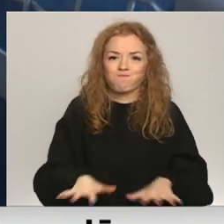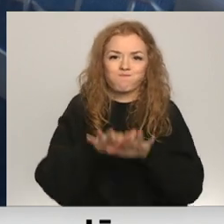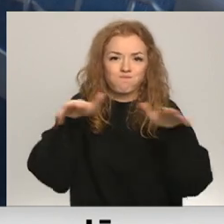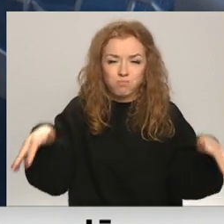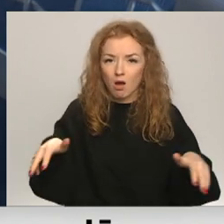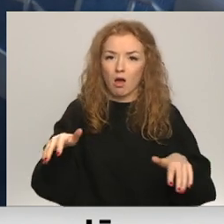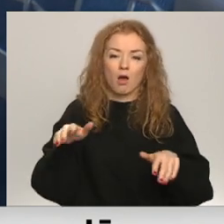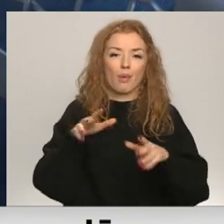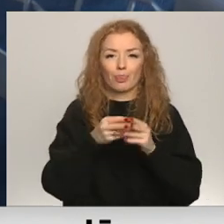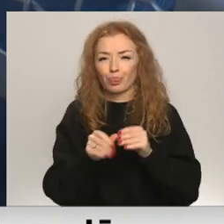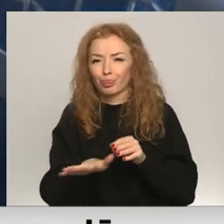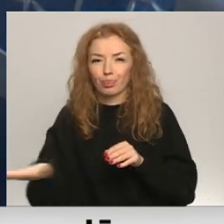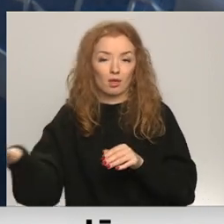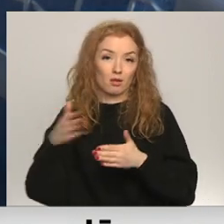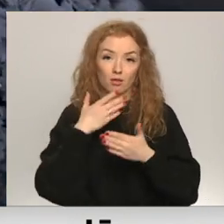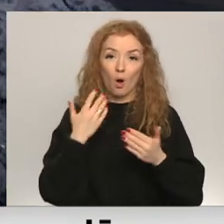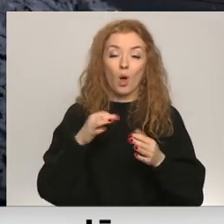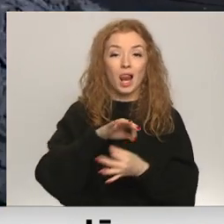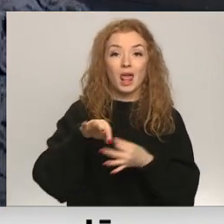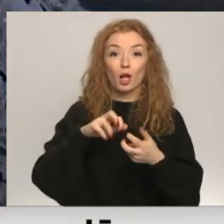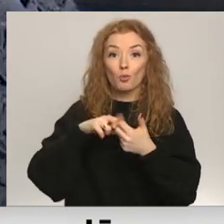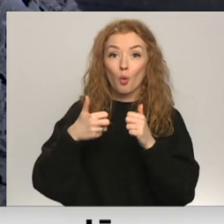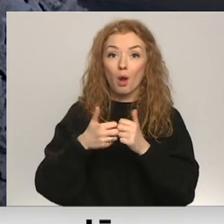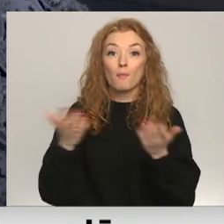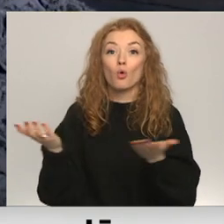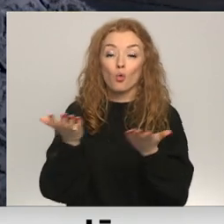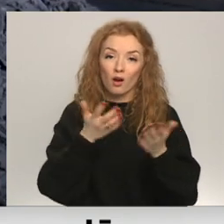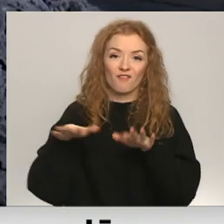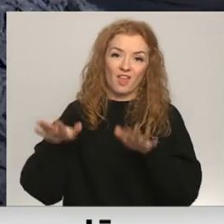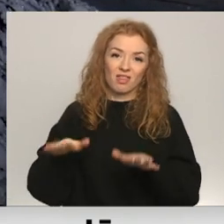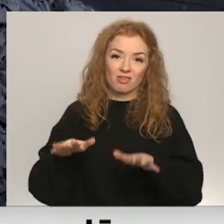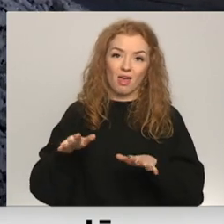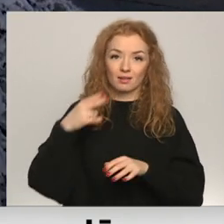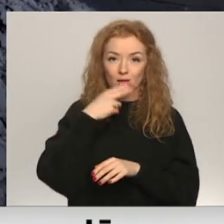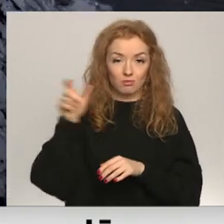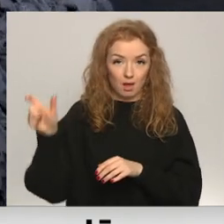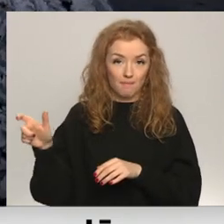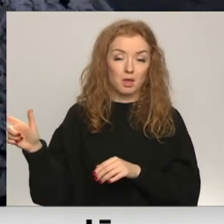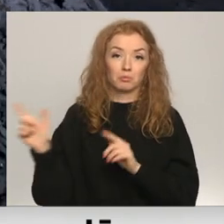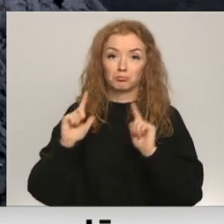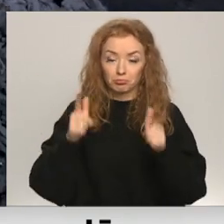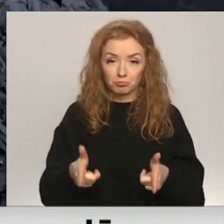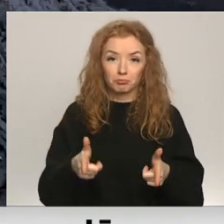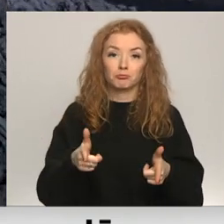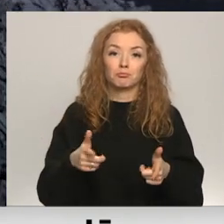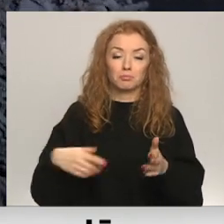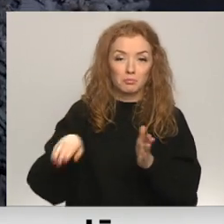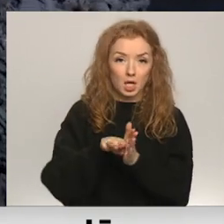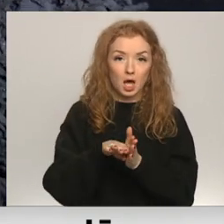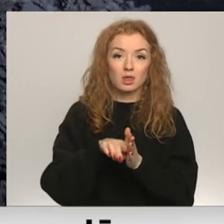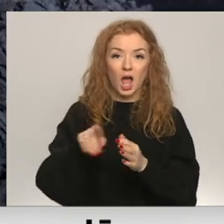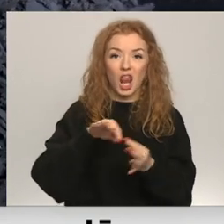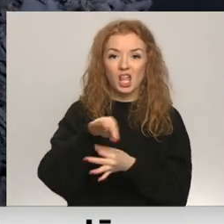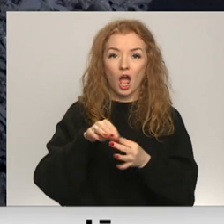noplūst. Lieko dūņu problēmu mums palīdz atrisināt vietējie zemnieki, kas labprāt piedalās to